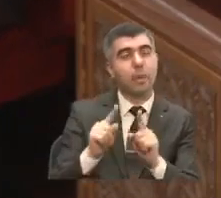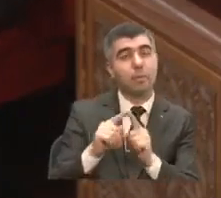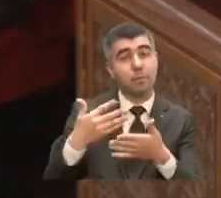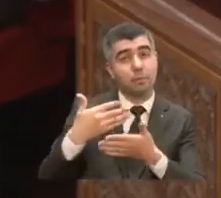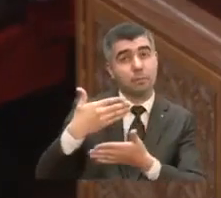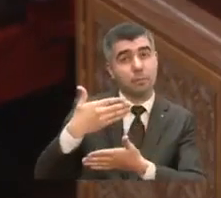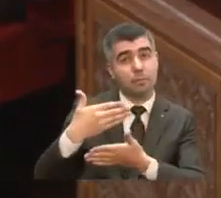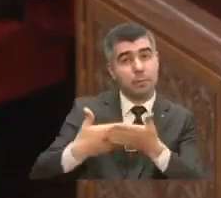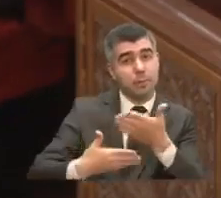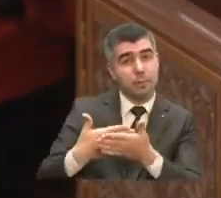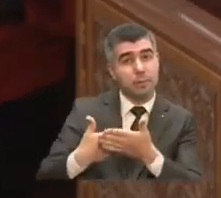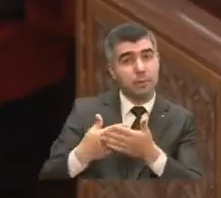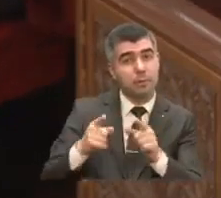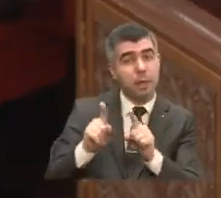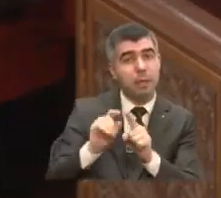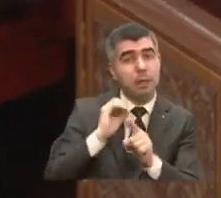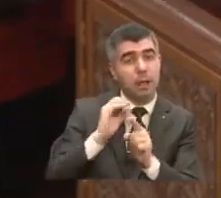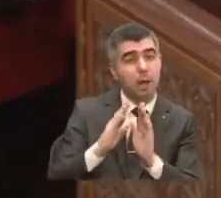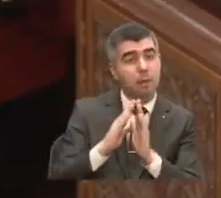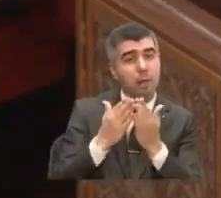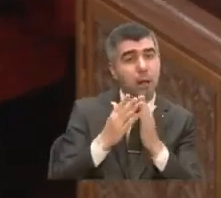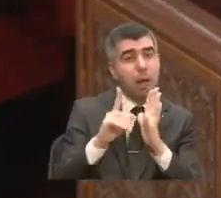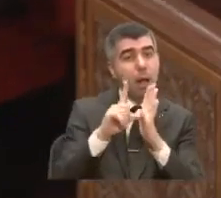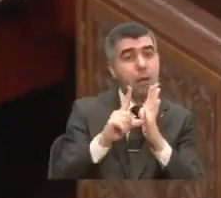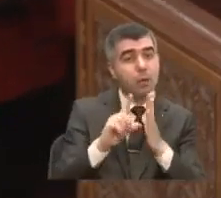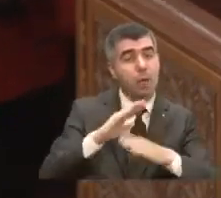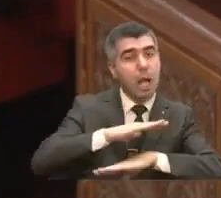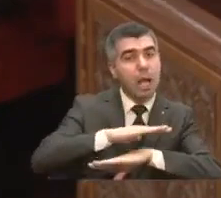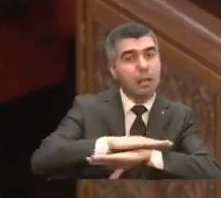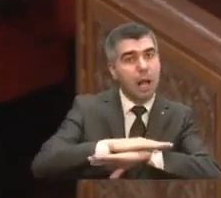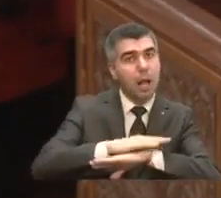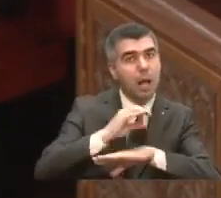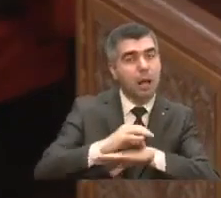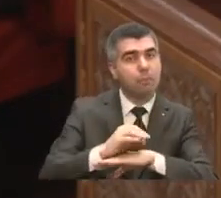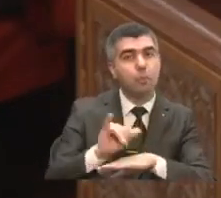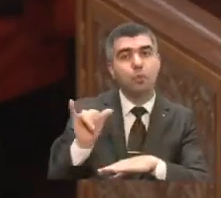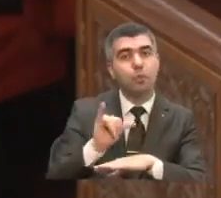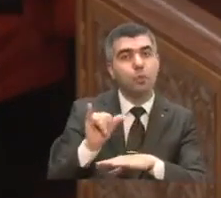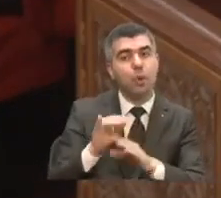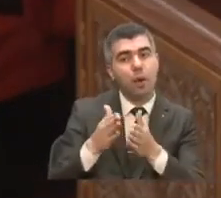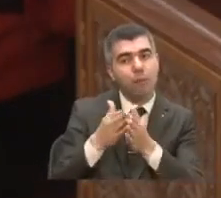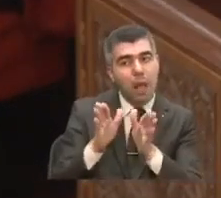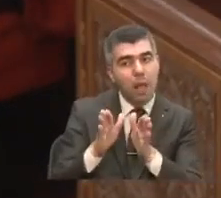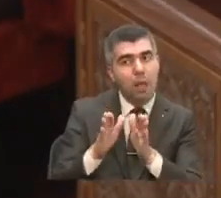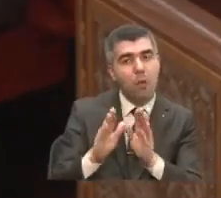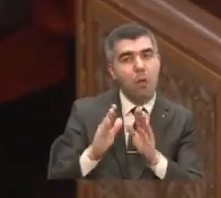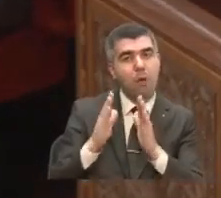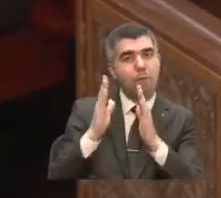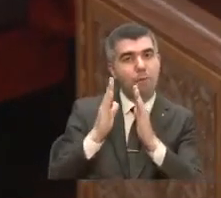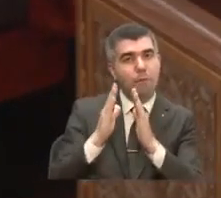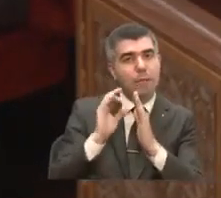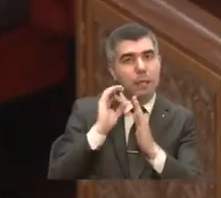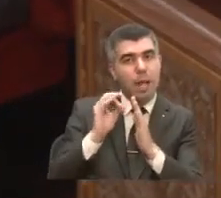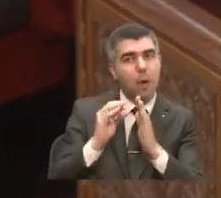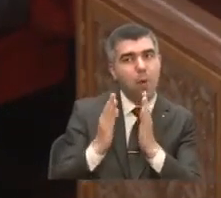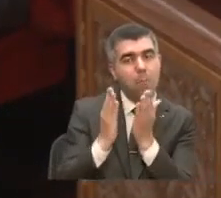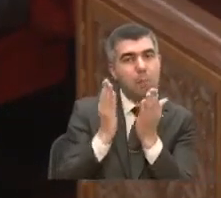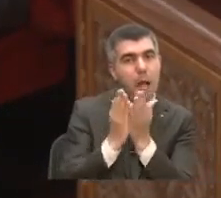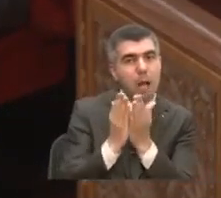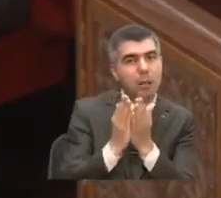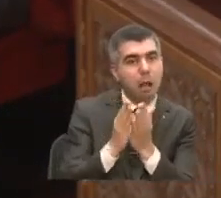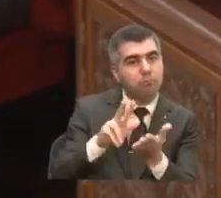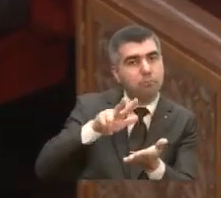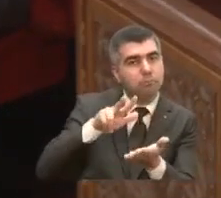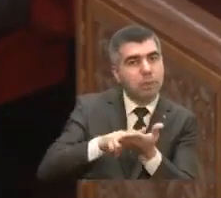مرتبط بدفتر التحملات، وفي الماده 6 اللي تيتكلم على الكيفيه ديال الفتح وكيفاش تنعطيو الترخيص لهذه المؤسسات. وهو